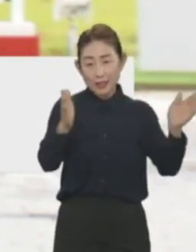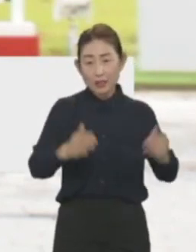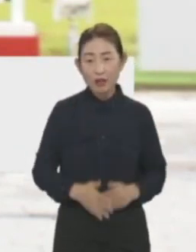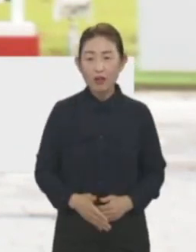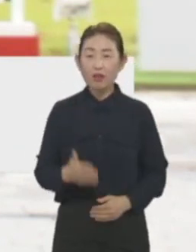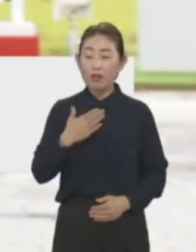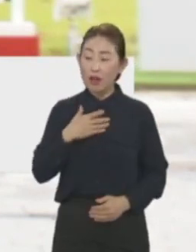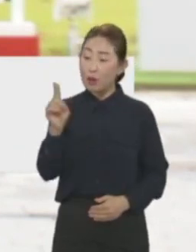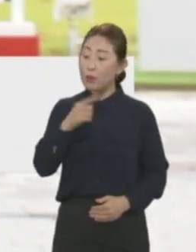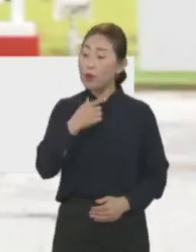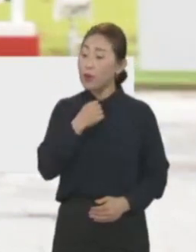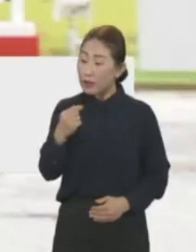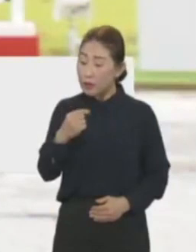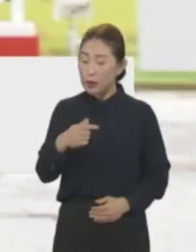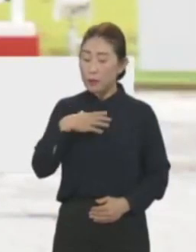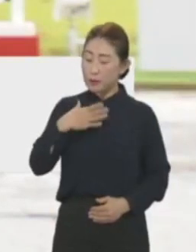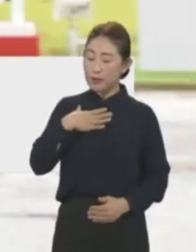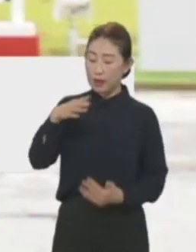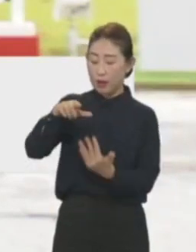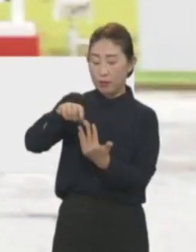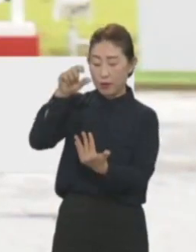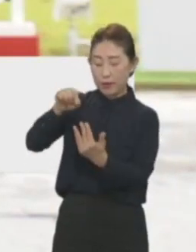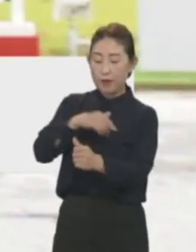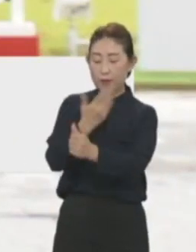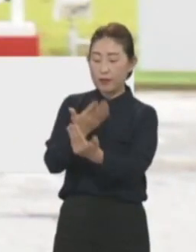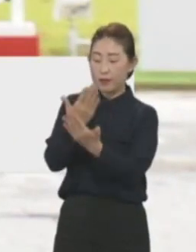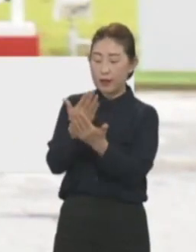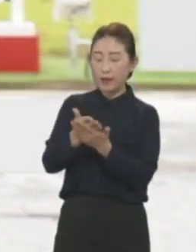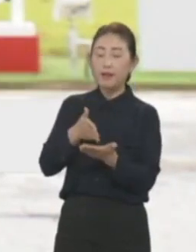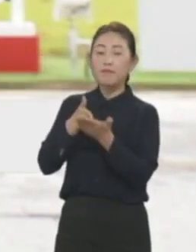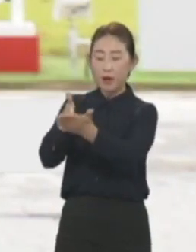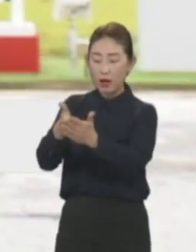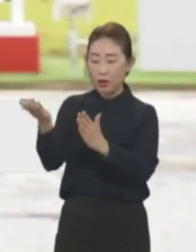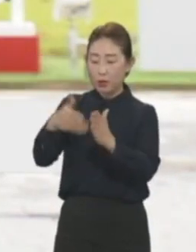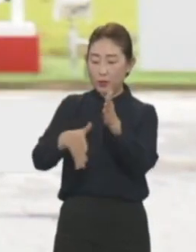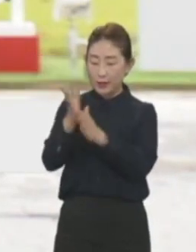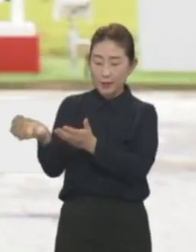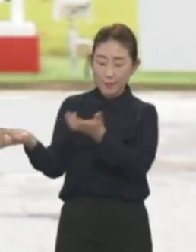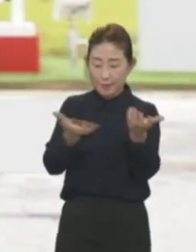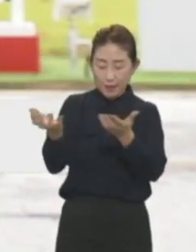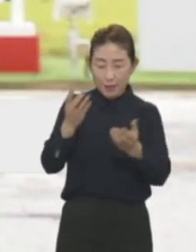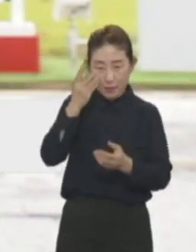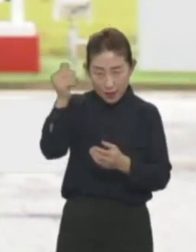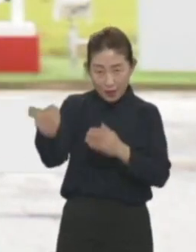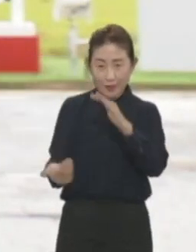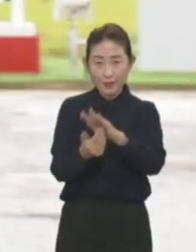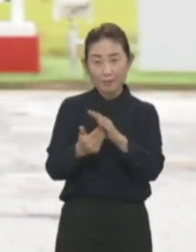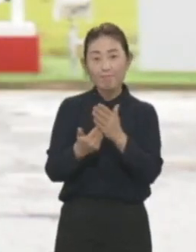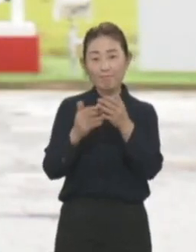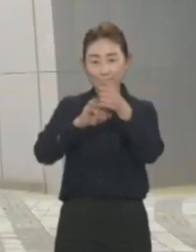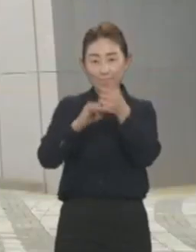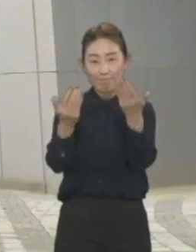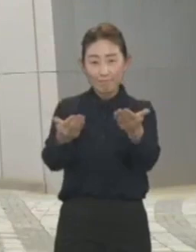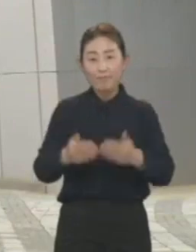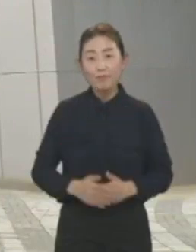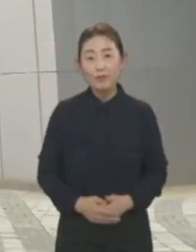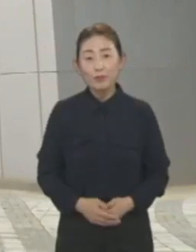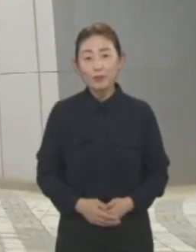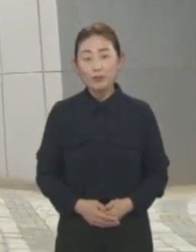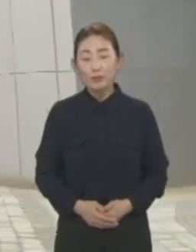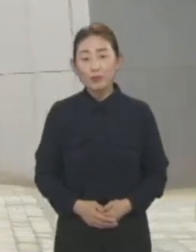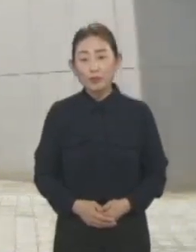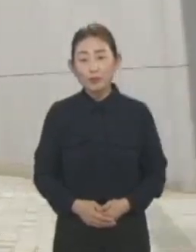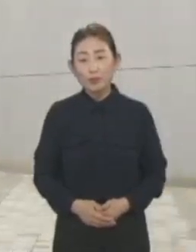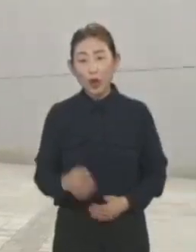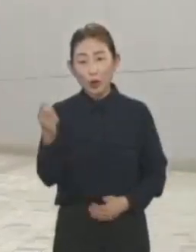드래프트제를 요구를 하면서 공공기관 이전을 확실히 관철을 시키겠다 하는 생각을 갖고 있습니다.